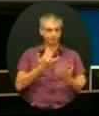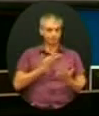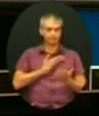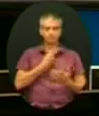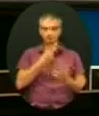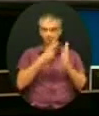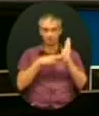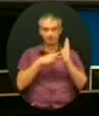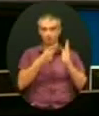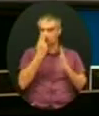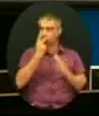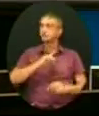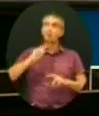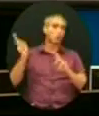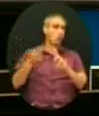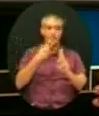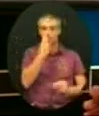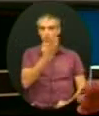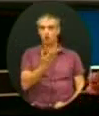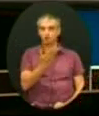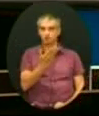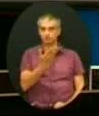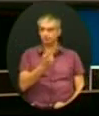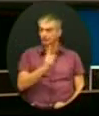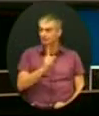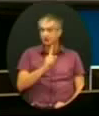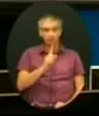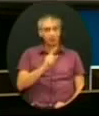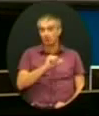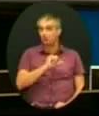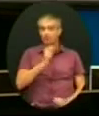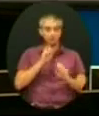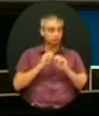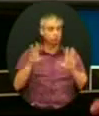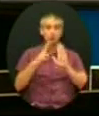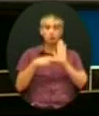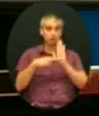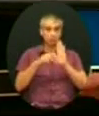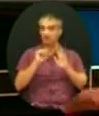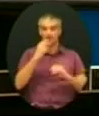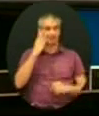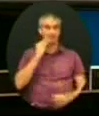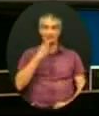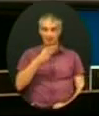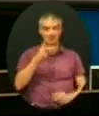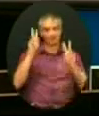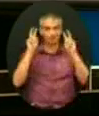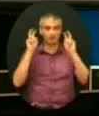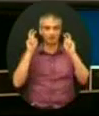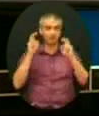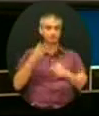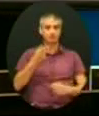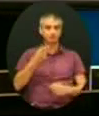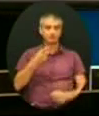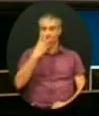את התמונות האלו שרואים בכל העולם. דרך אגב, מי שהכי מפיץ את התמונות האלו והכי נהנה בהם במחאות,